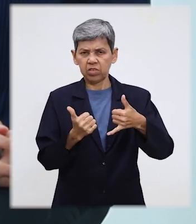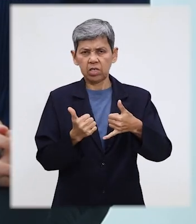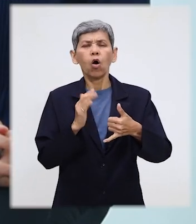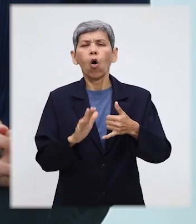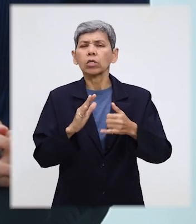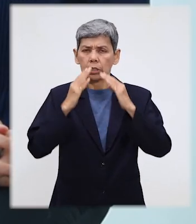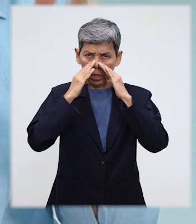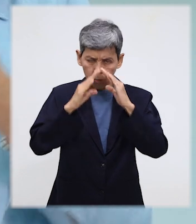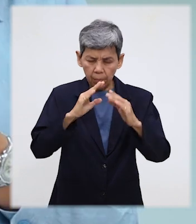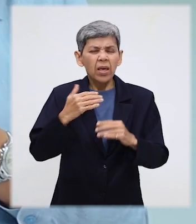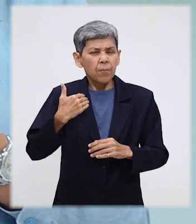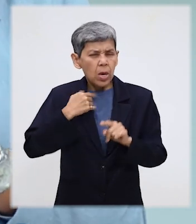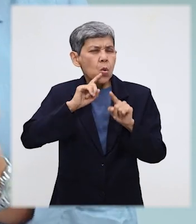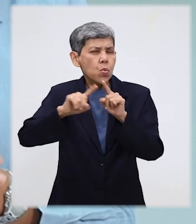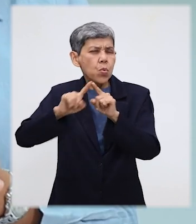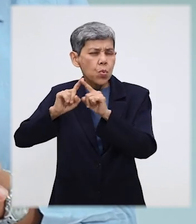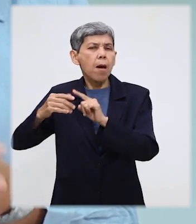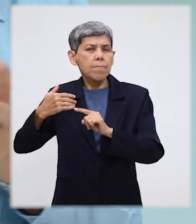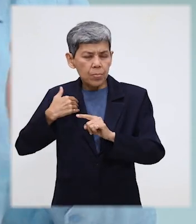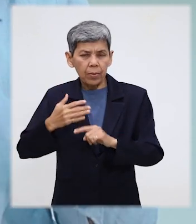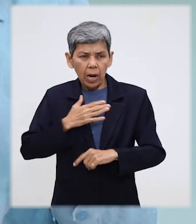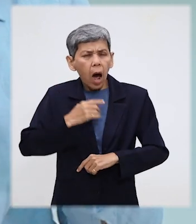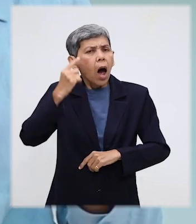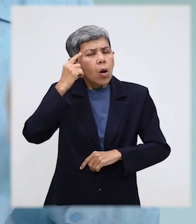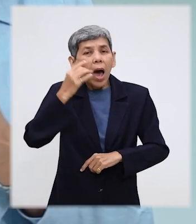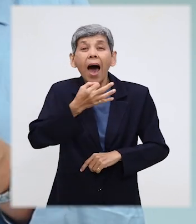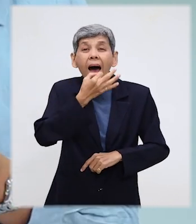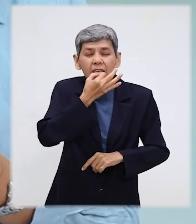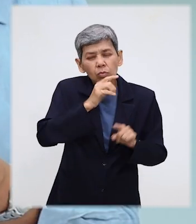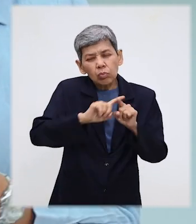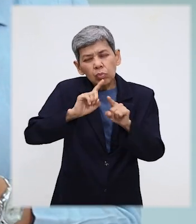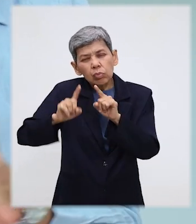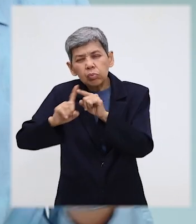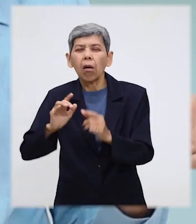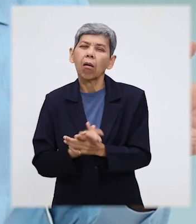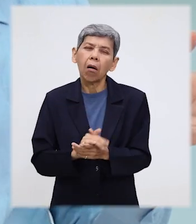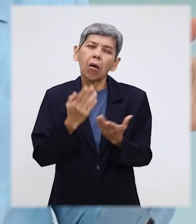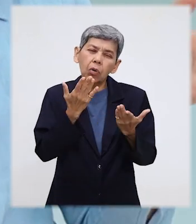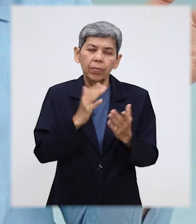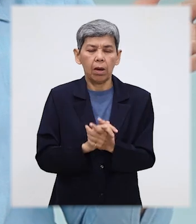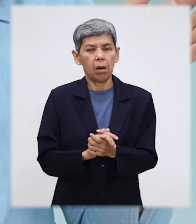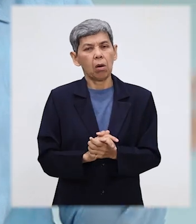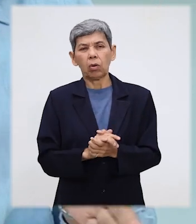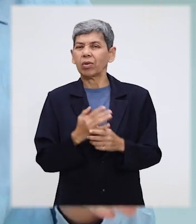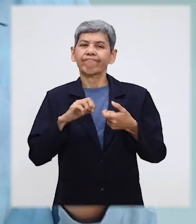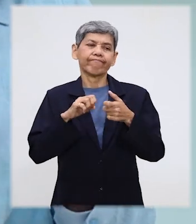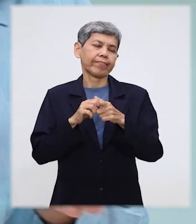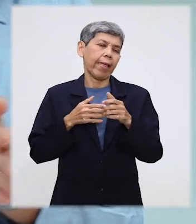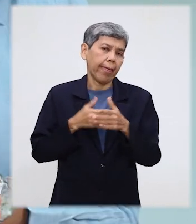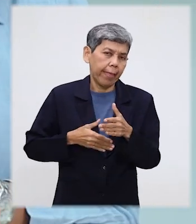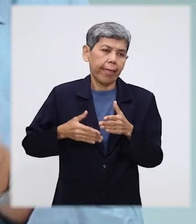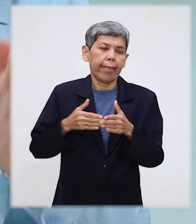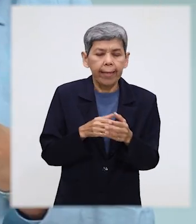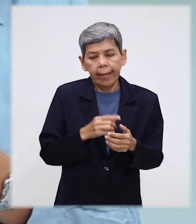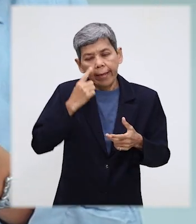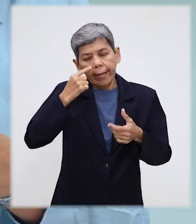นพิการที่จริงๆมันมีมากกว่าที่เรารู้ว่าเอ้ยมันมีอาชีพไม่กี่อย่างที่มันก็กลายเป็นการแบบเป็นข้อจำกัดให้สำหรับคนพิ